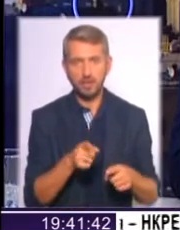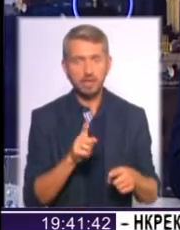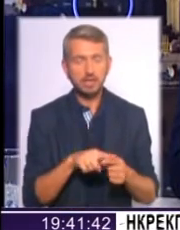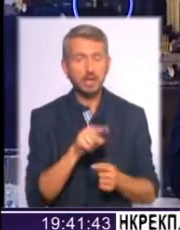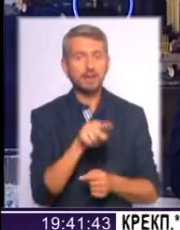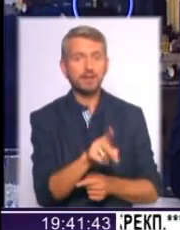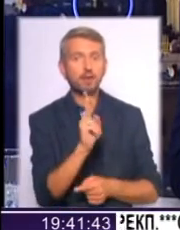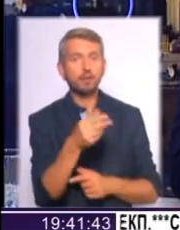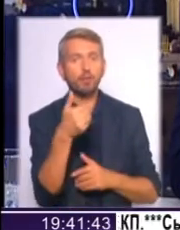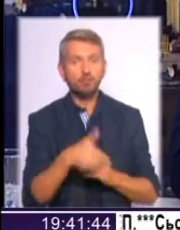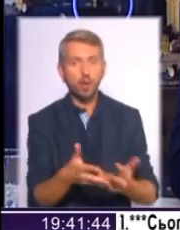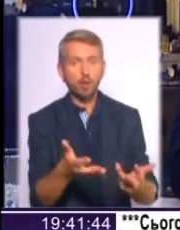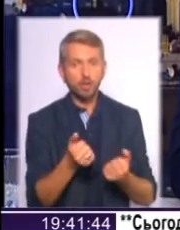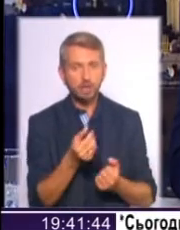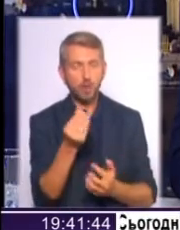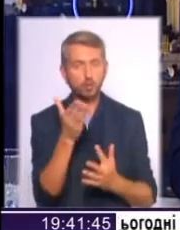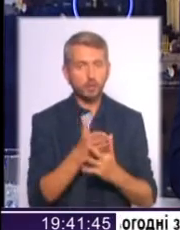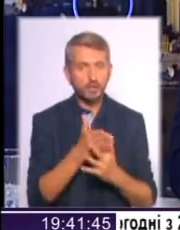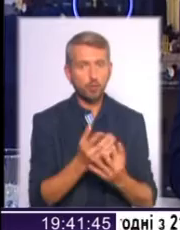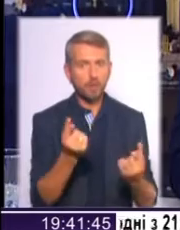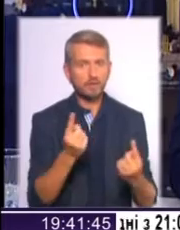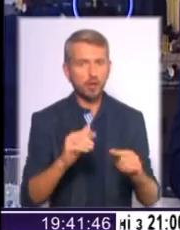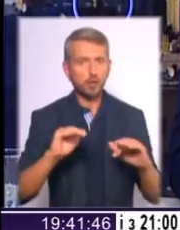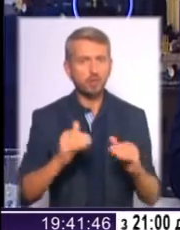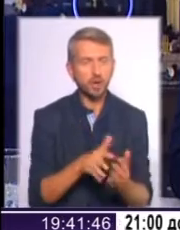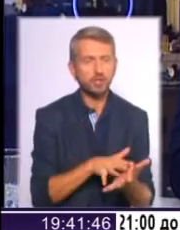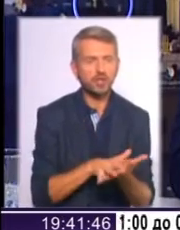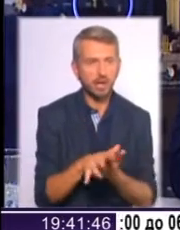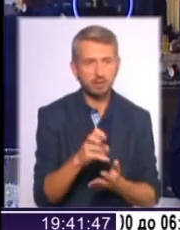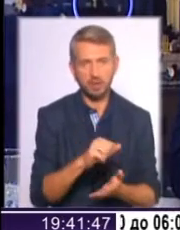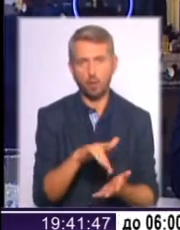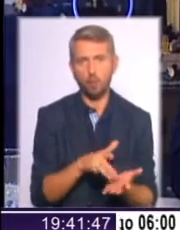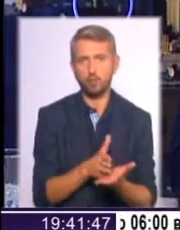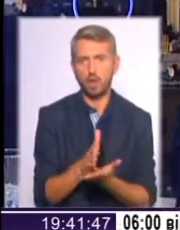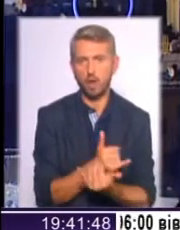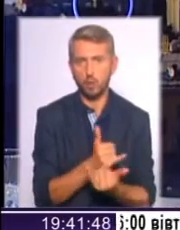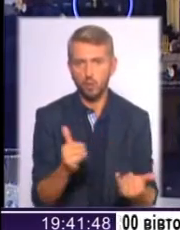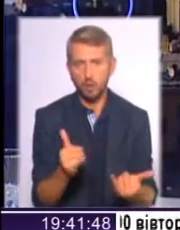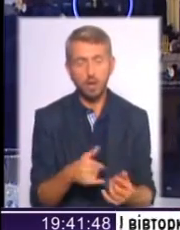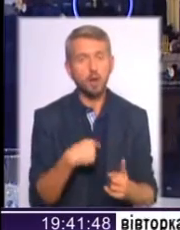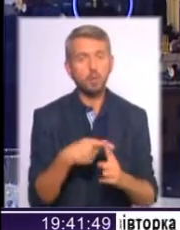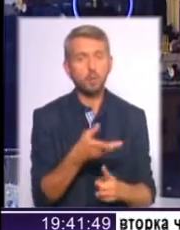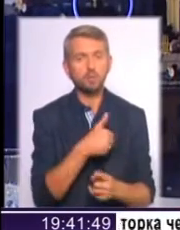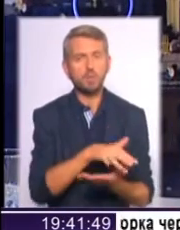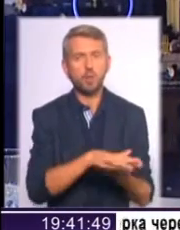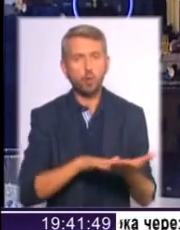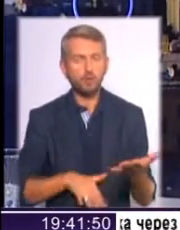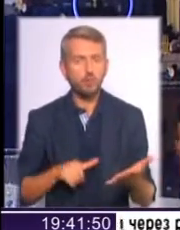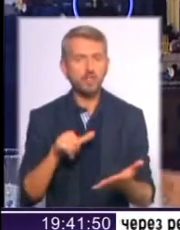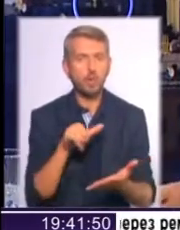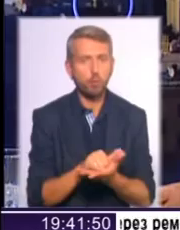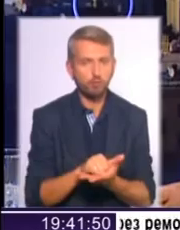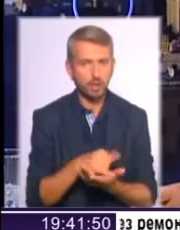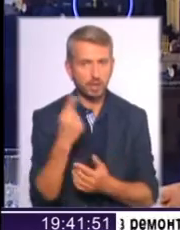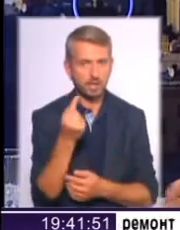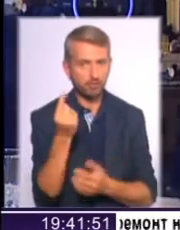хто вже отримує субсидію і значно зменшив свої витрати на комуналку. Крім того, ми продовжуємо встановлювати лічильники. Це